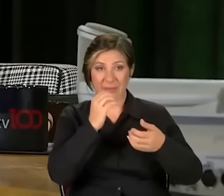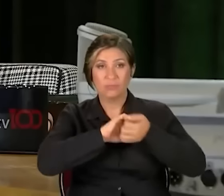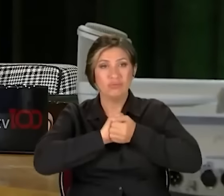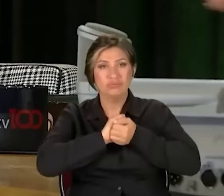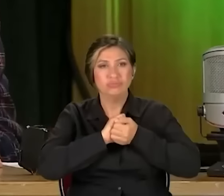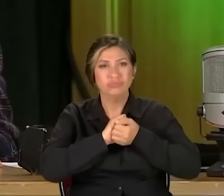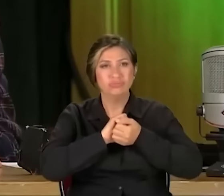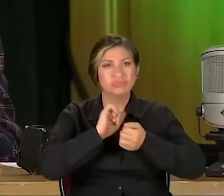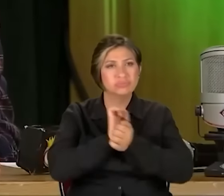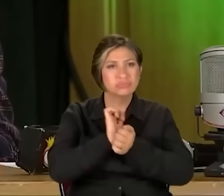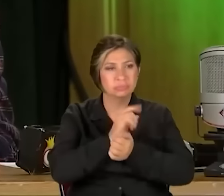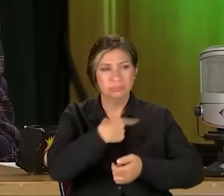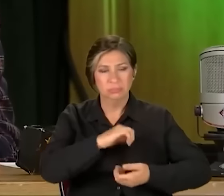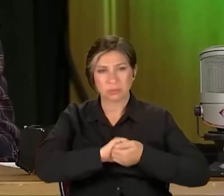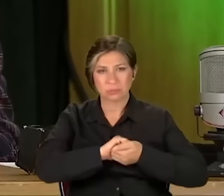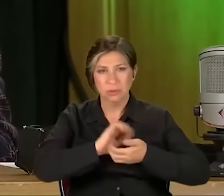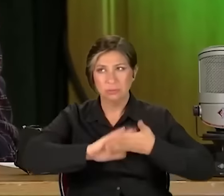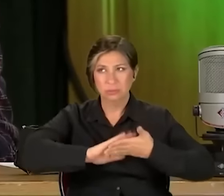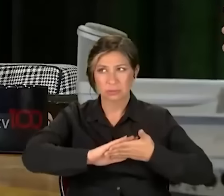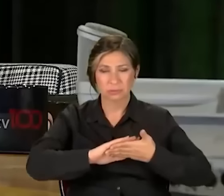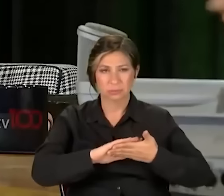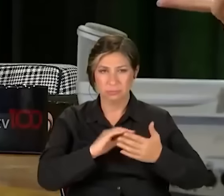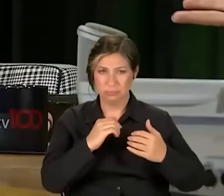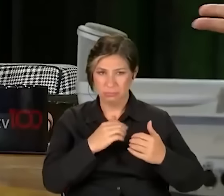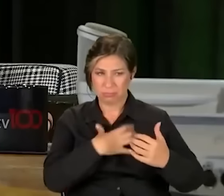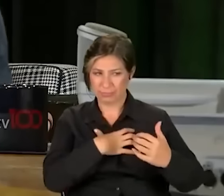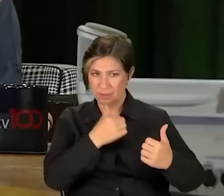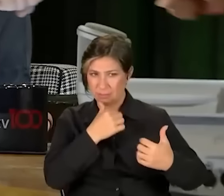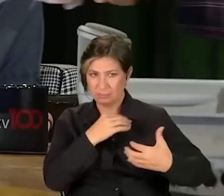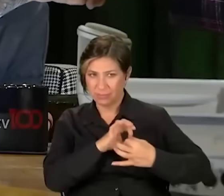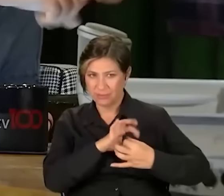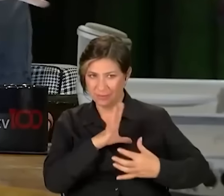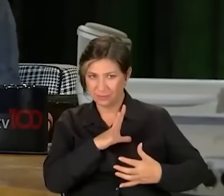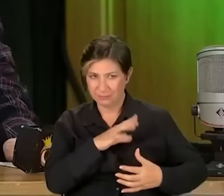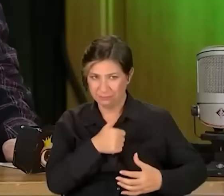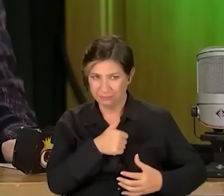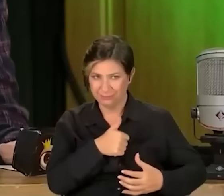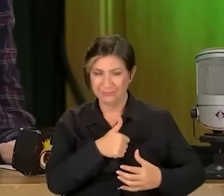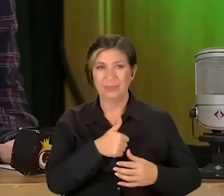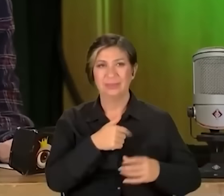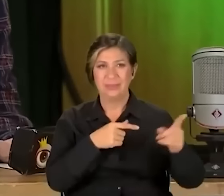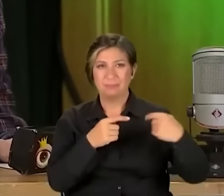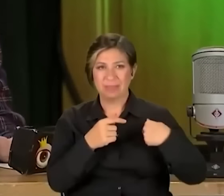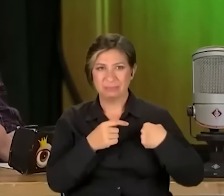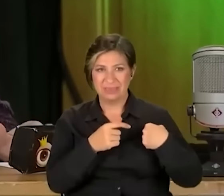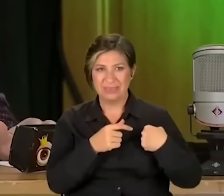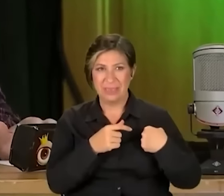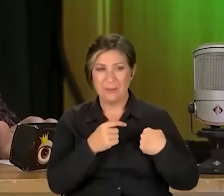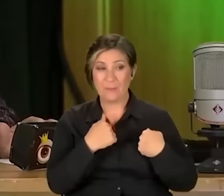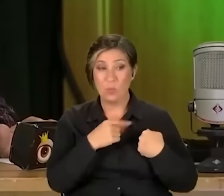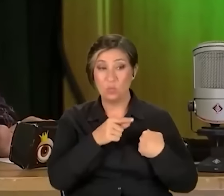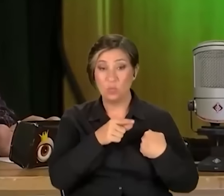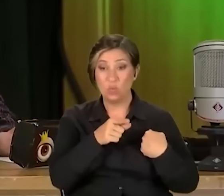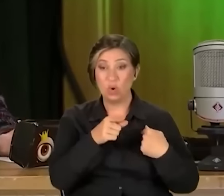Kankamızsın. My man. Adamım. Benim adamımsın sen. Evet. Sen benim adamımsın ve